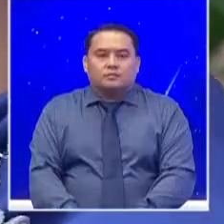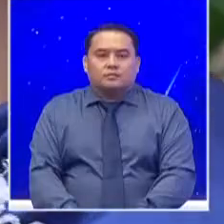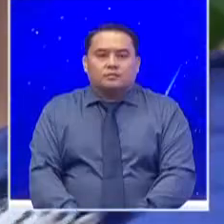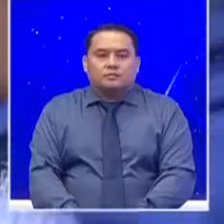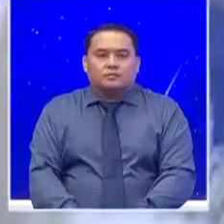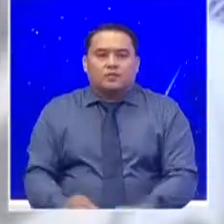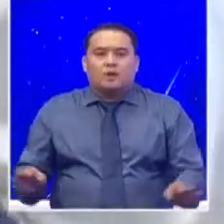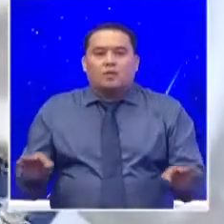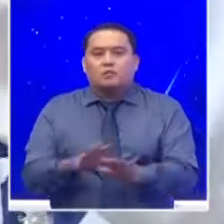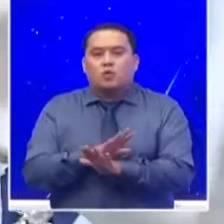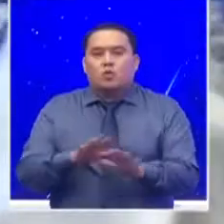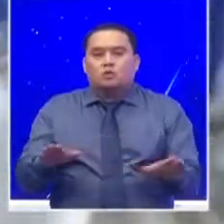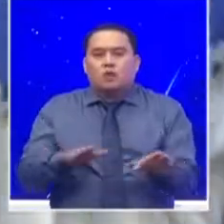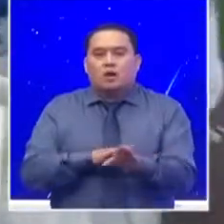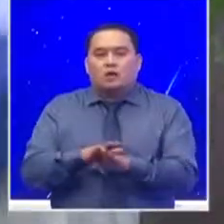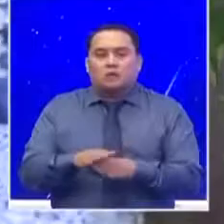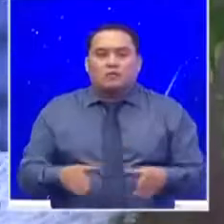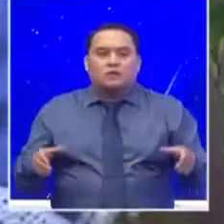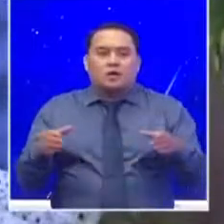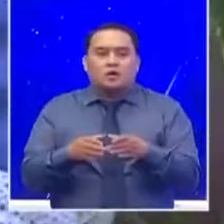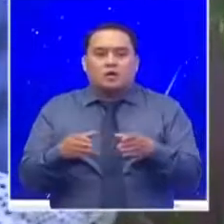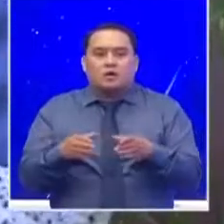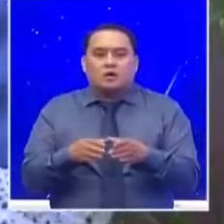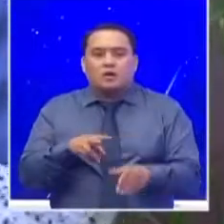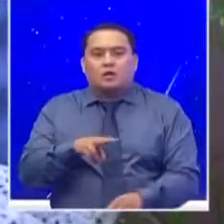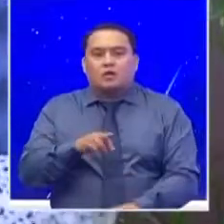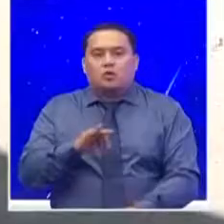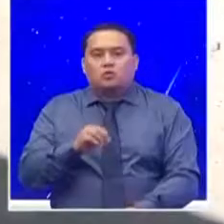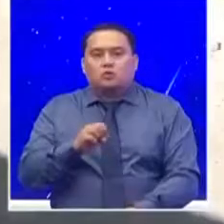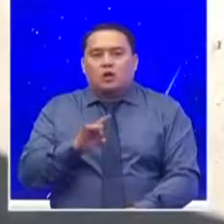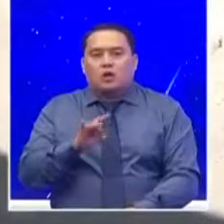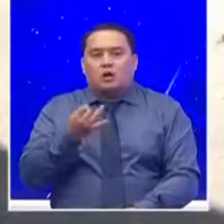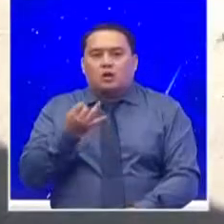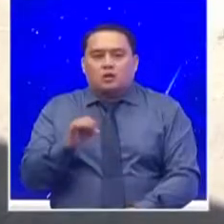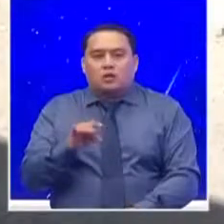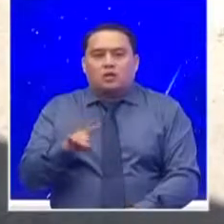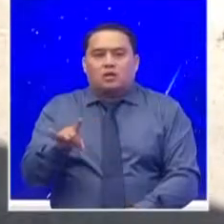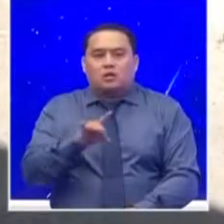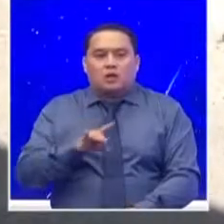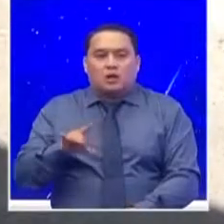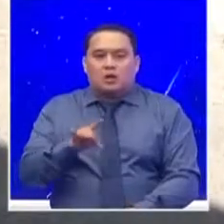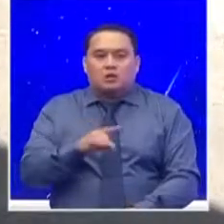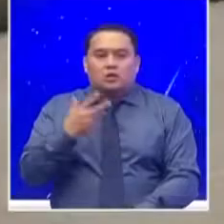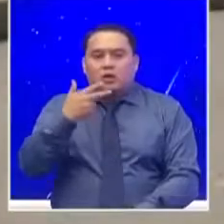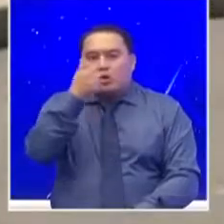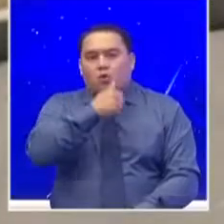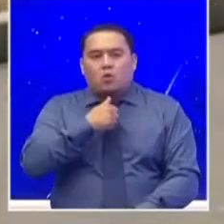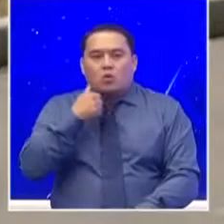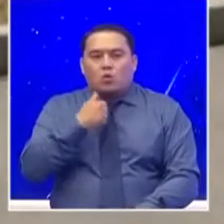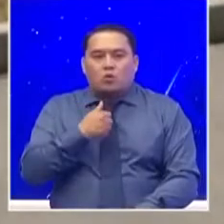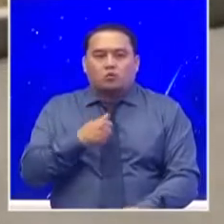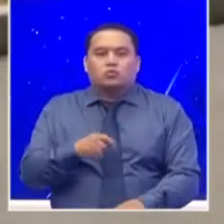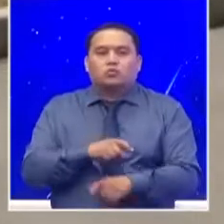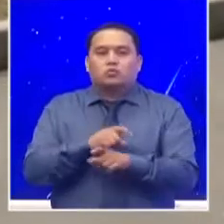Такие музыкальные произведения исполняет небольшой ансамбль «Лошкари», входящий в состав Русского центра Илийского района. Вот уже 3 года он действует при школе